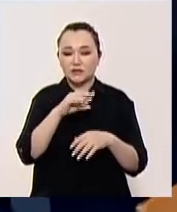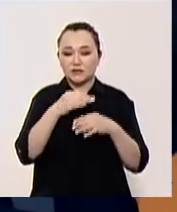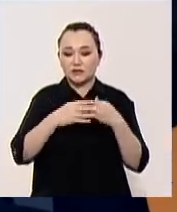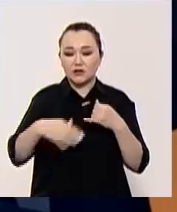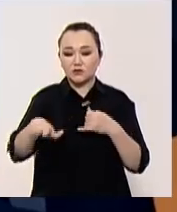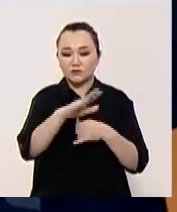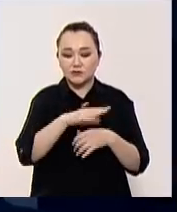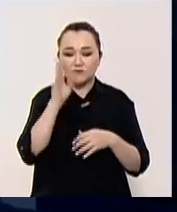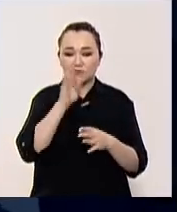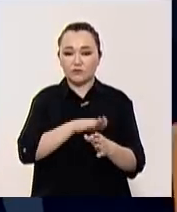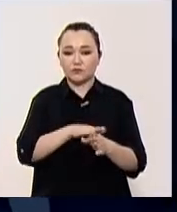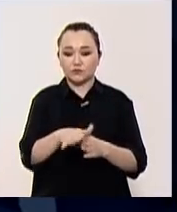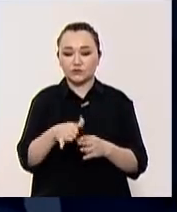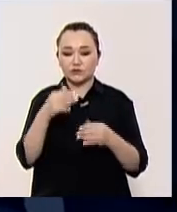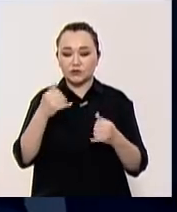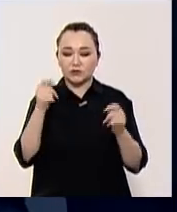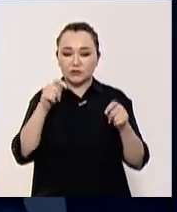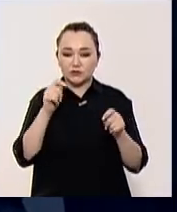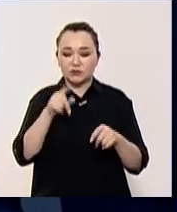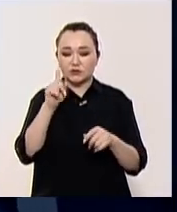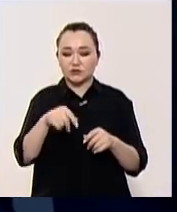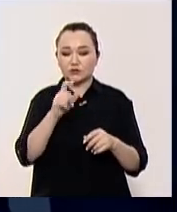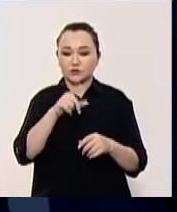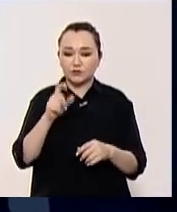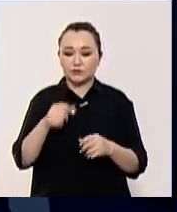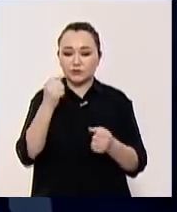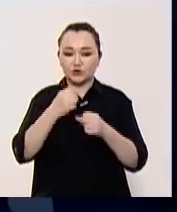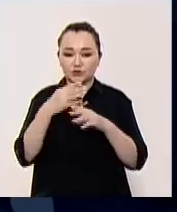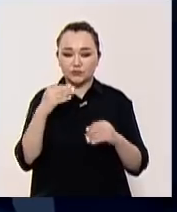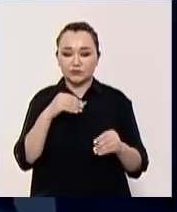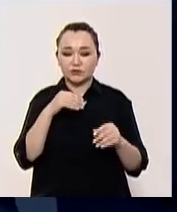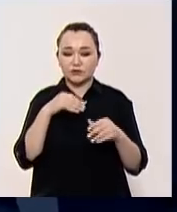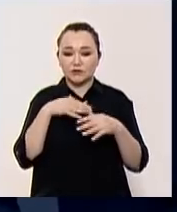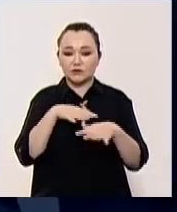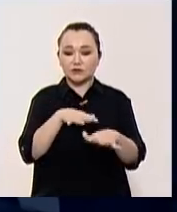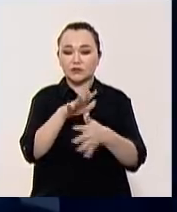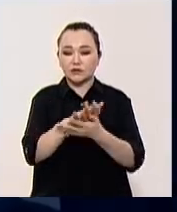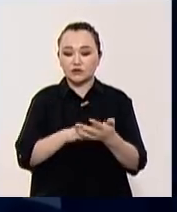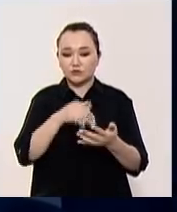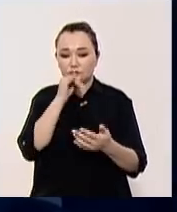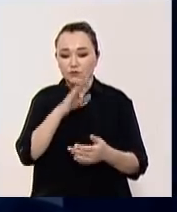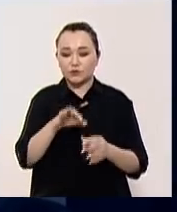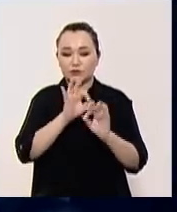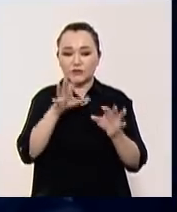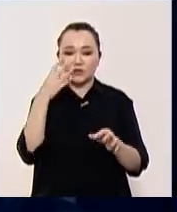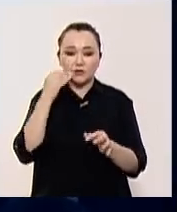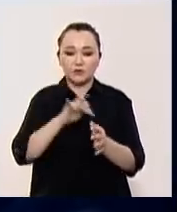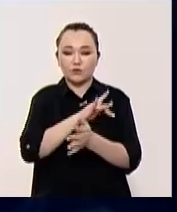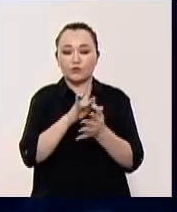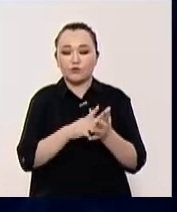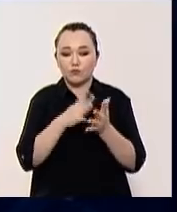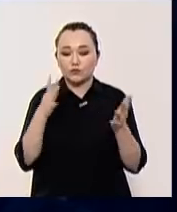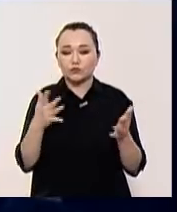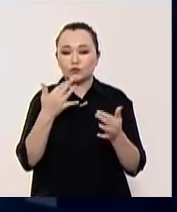қалды. Нөсерден қалада адам түгілі көліктер де қозғала алмайды дейді алматылықтар. Айтуларынша мегаполисте